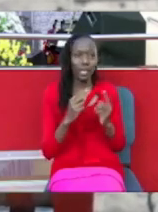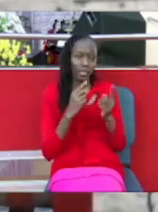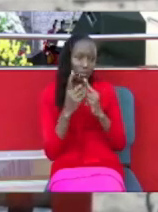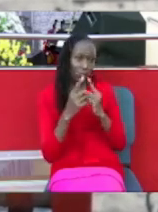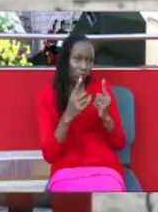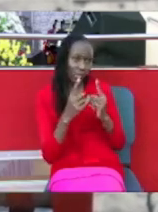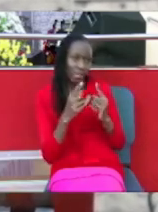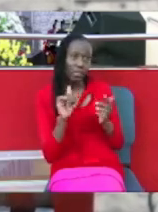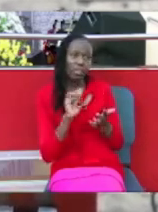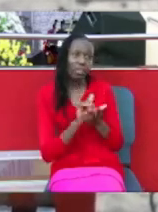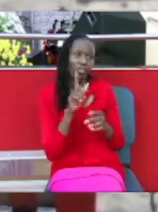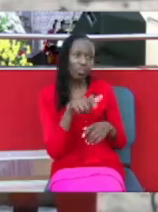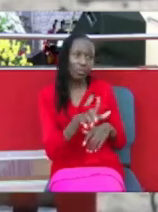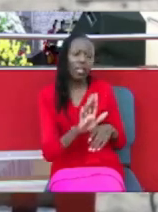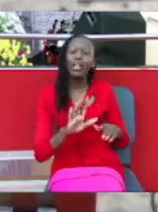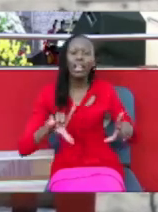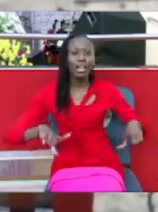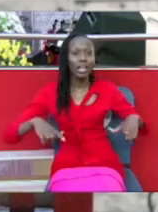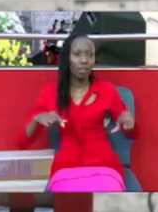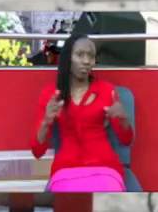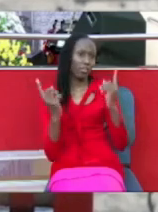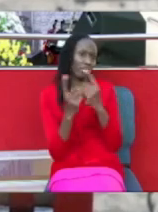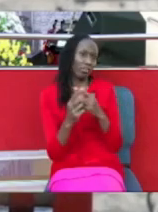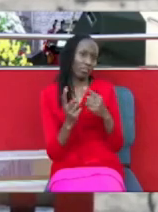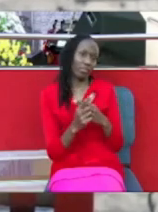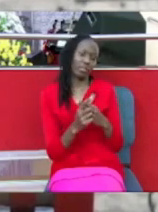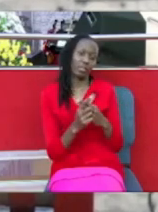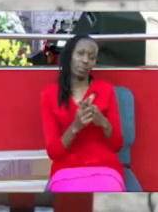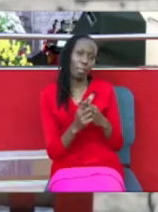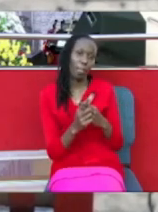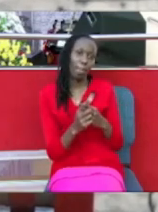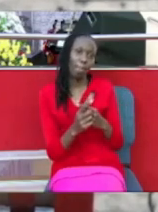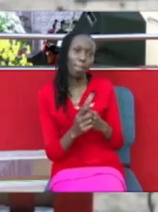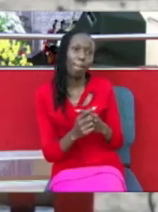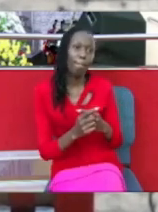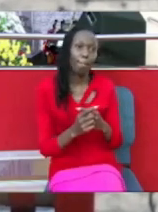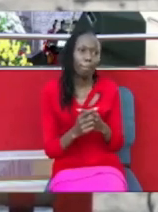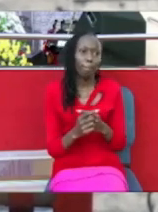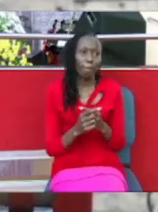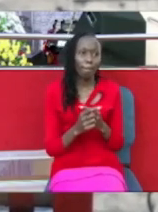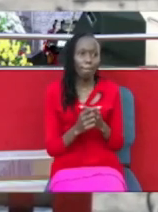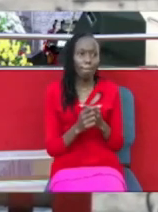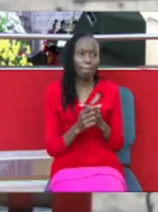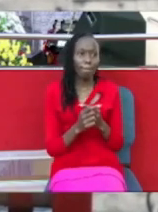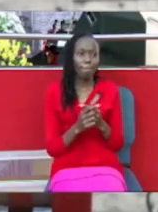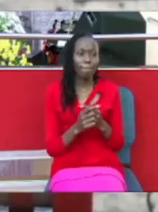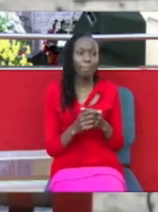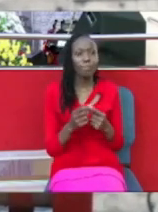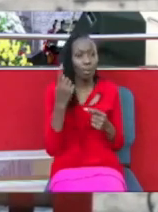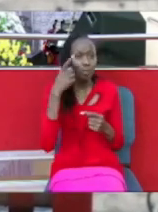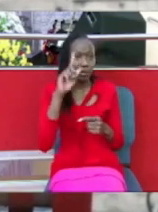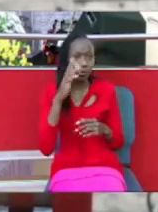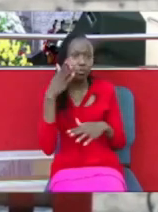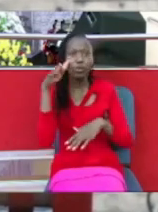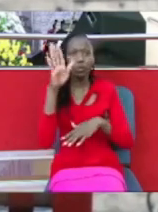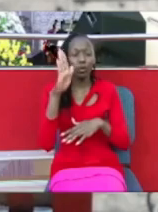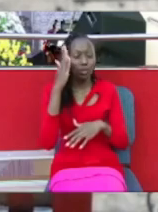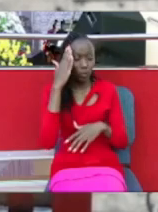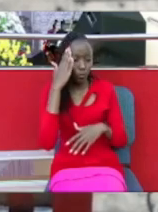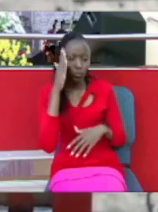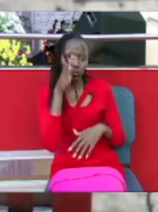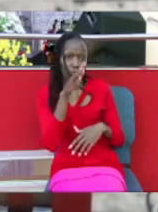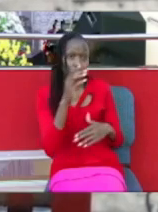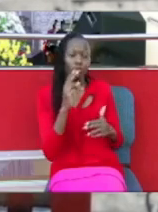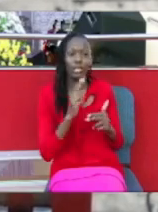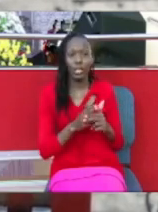can never be the same. Na natarajia mtu atwae lile na akubali kwamba maisha yako haitakuwa sawa tena. Because God knows you by name. Kwa